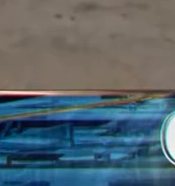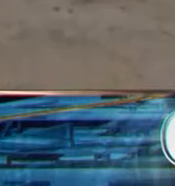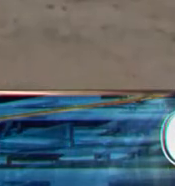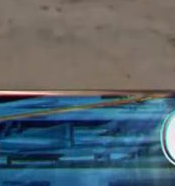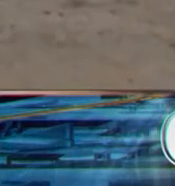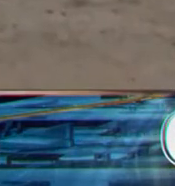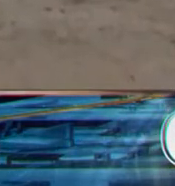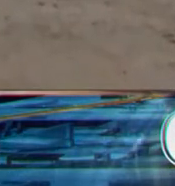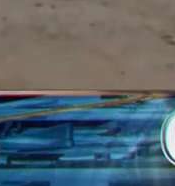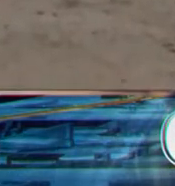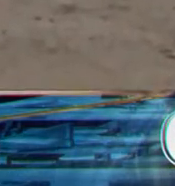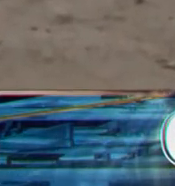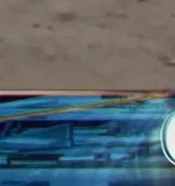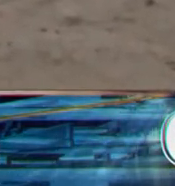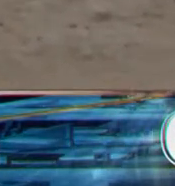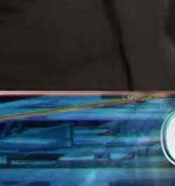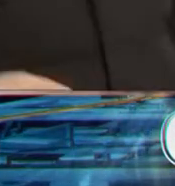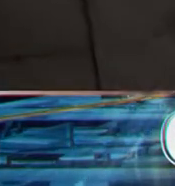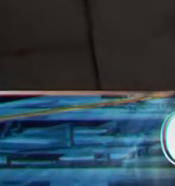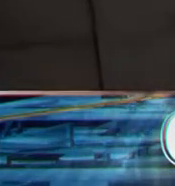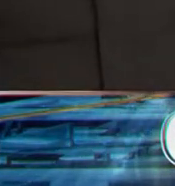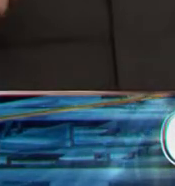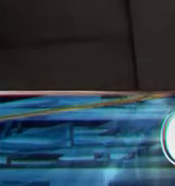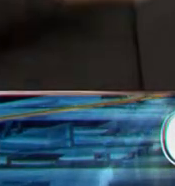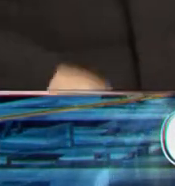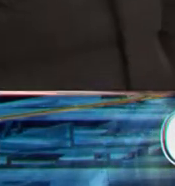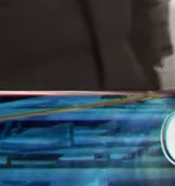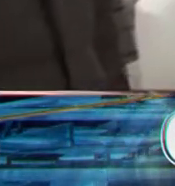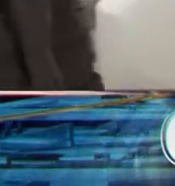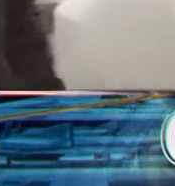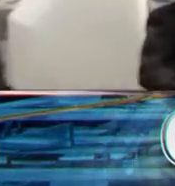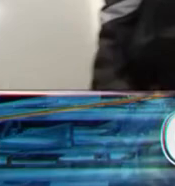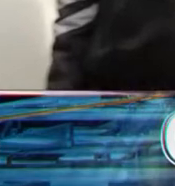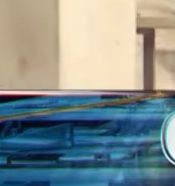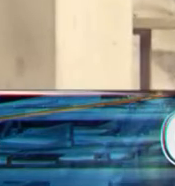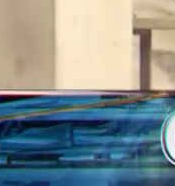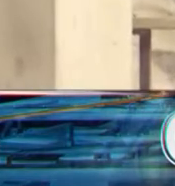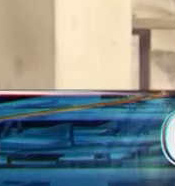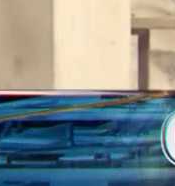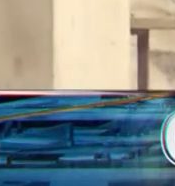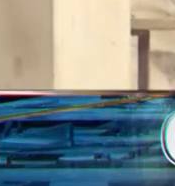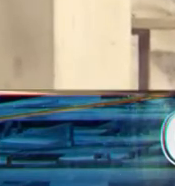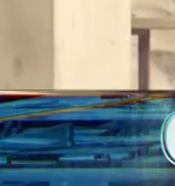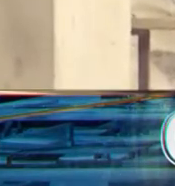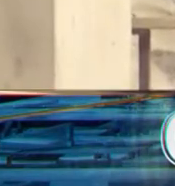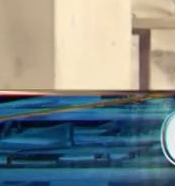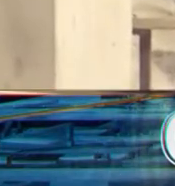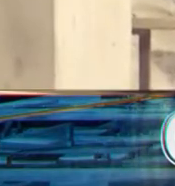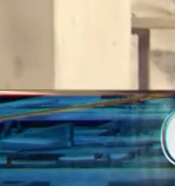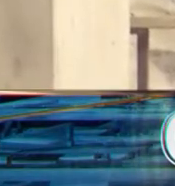Проблемная трасса. Сотрудники АДГС проверили качество автодороги Алматы-Ускемен. Выявлен ряд